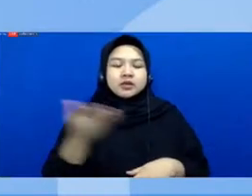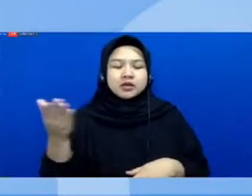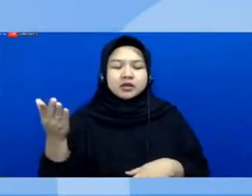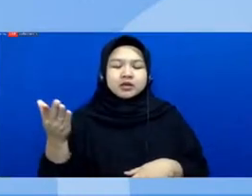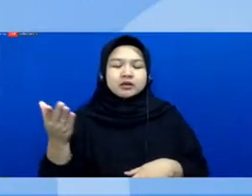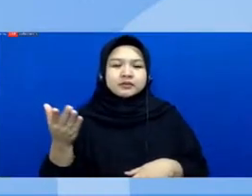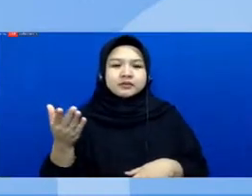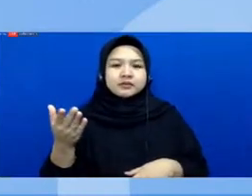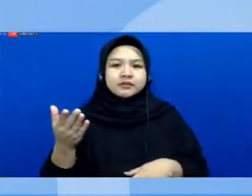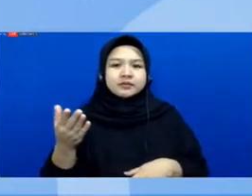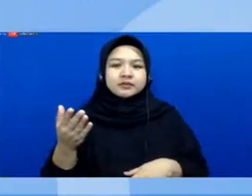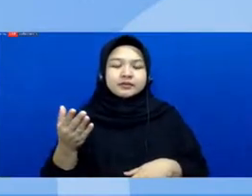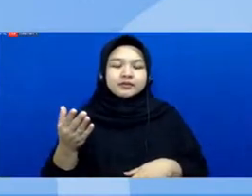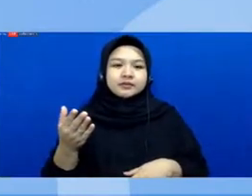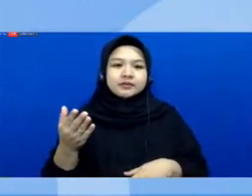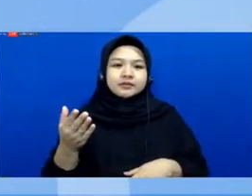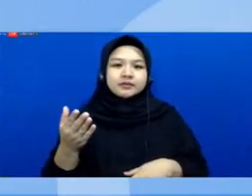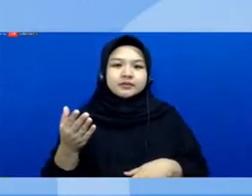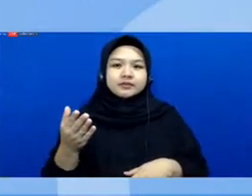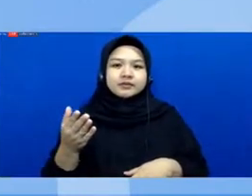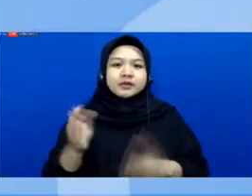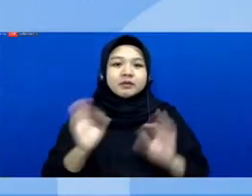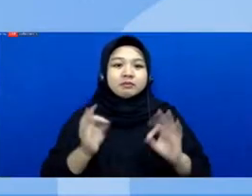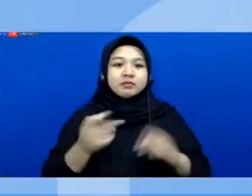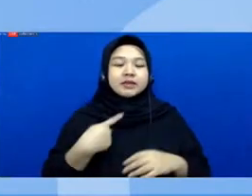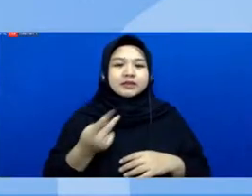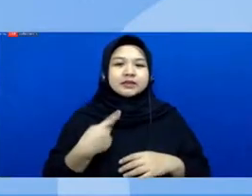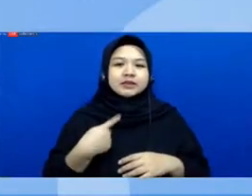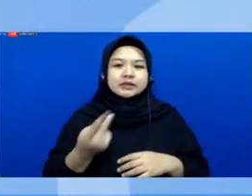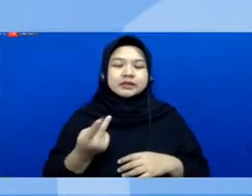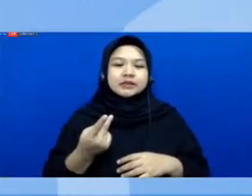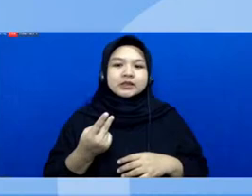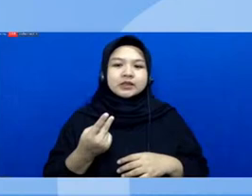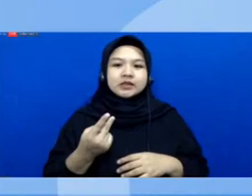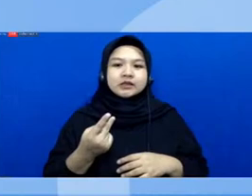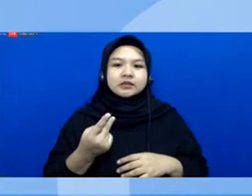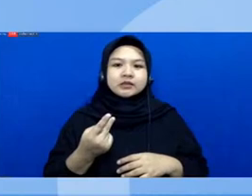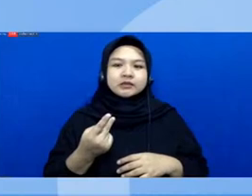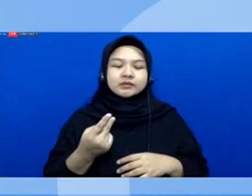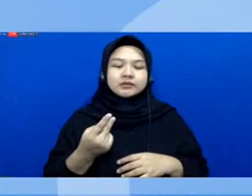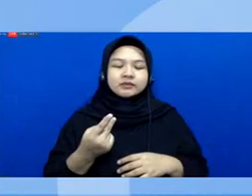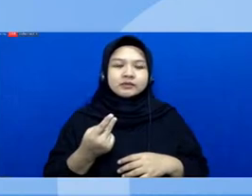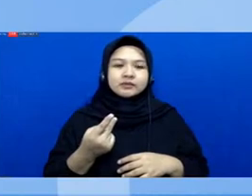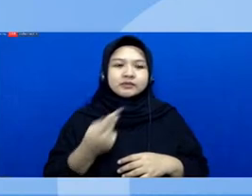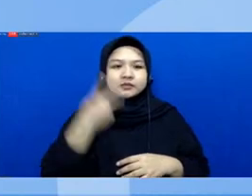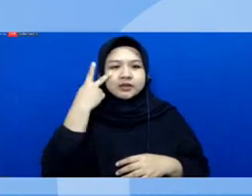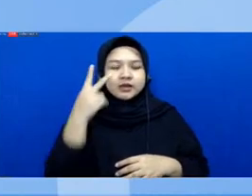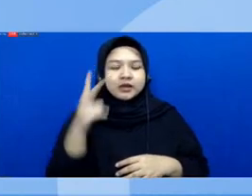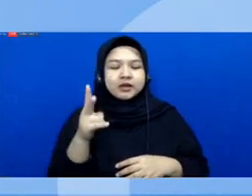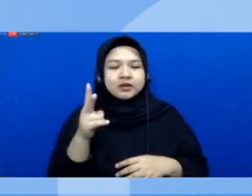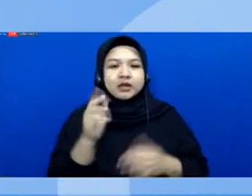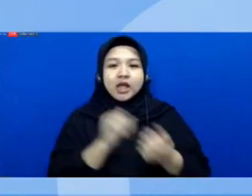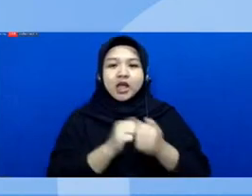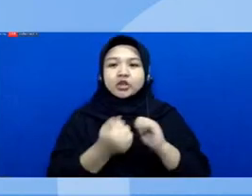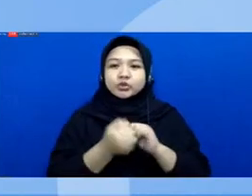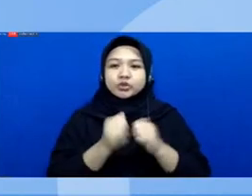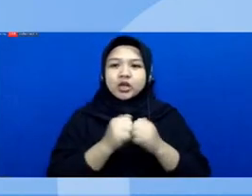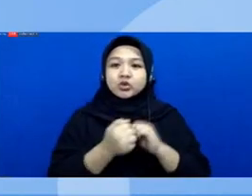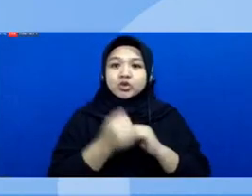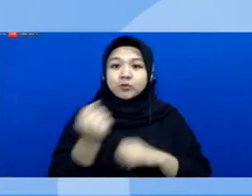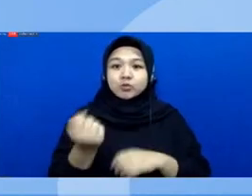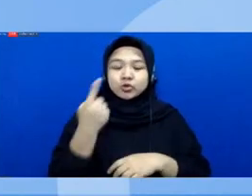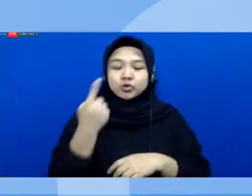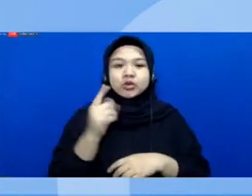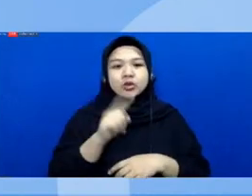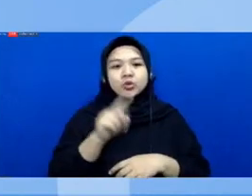pada saat kita kemudian apa melihat kasus-kasus yang muncul 1, 2, 3